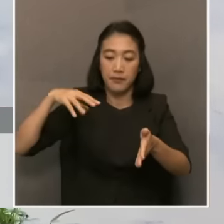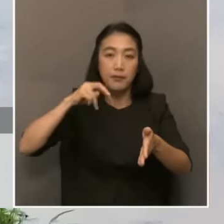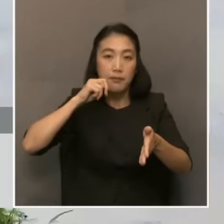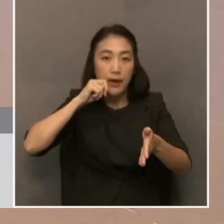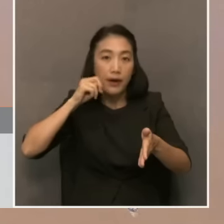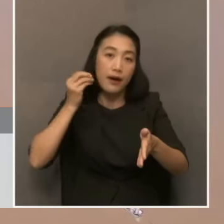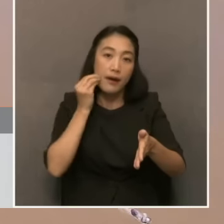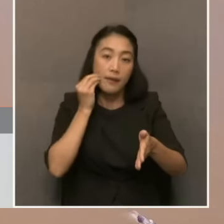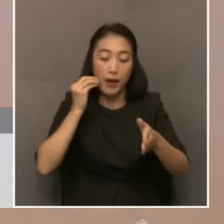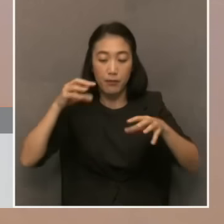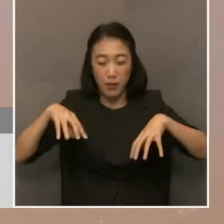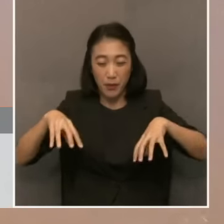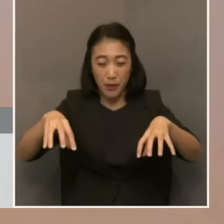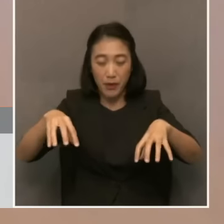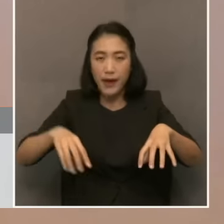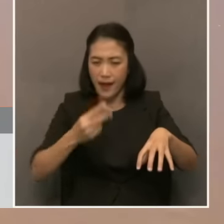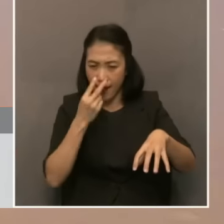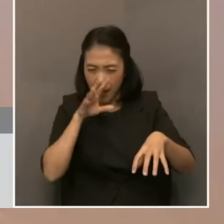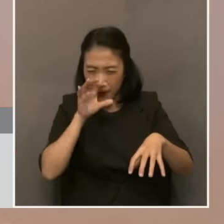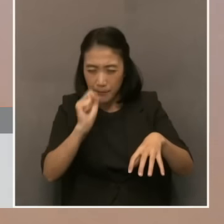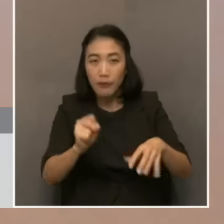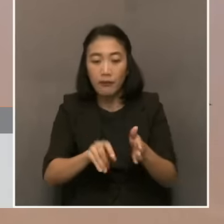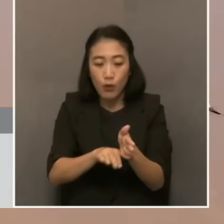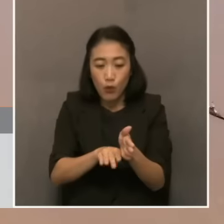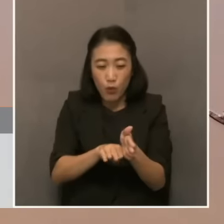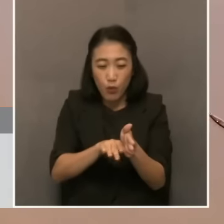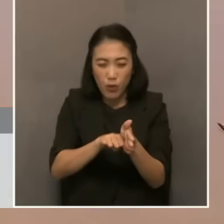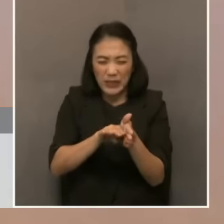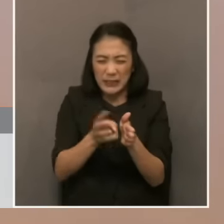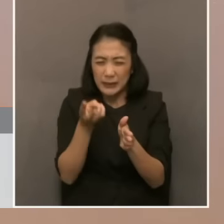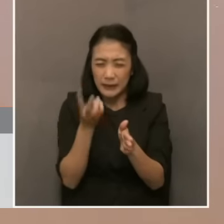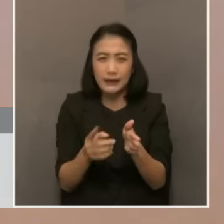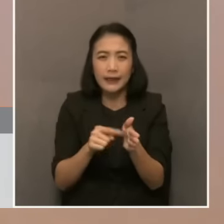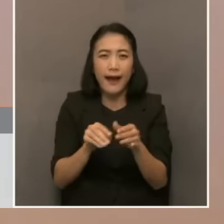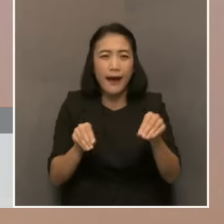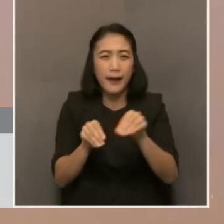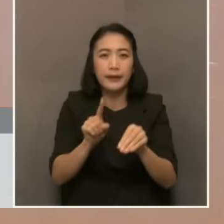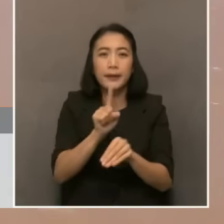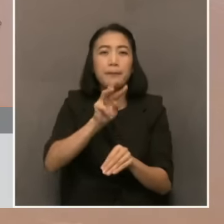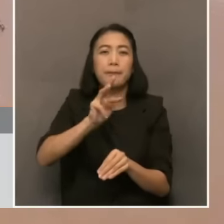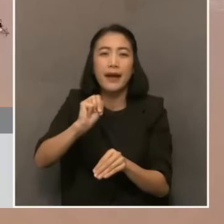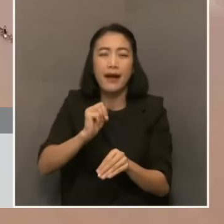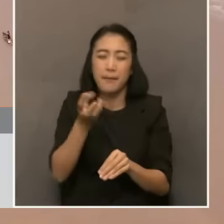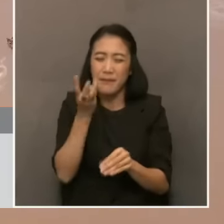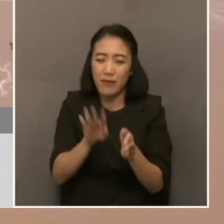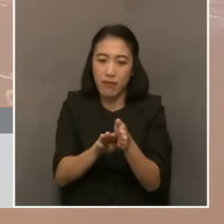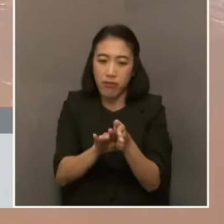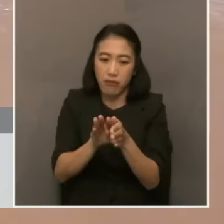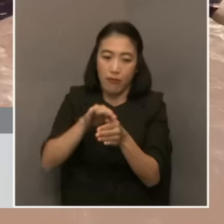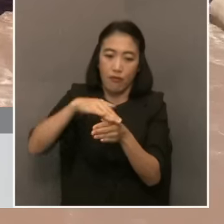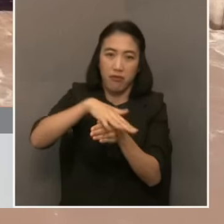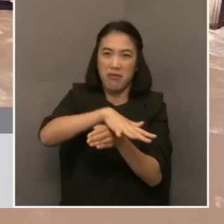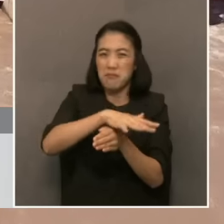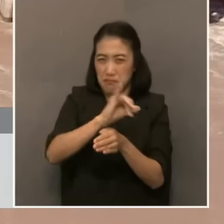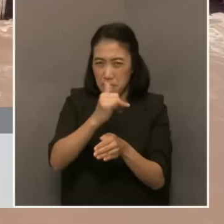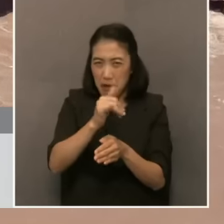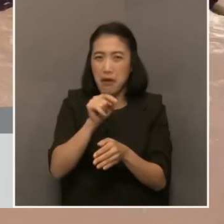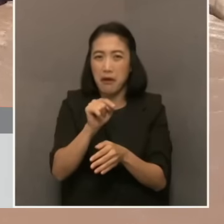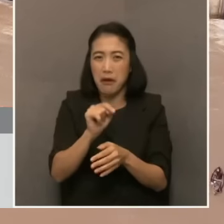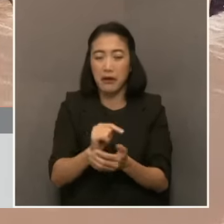ขึ้นเหลือไม่ถึง 1เมตรจะล้นเข้าท่วมพื้นที่ซึ่งทางคุณนัชญาสุภาวิตานายกเทศมนตรี